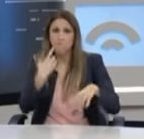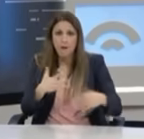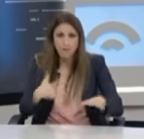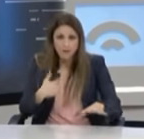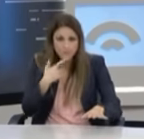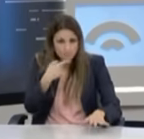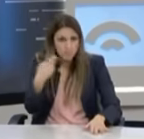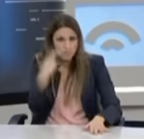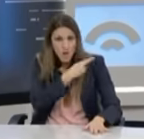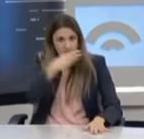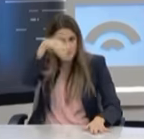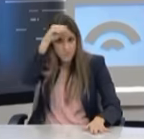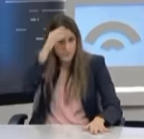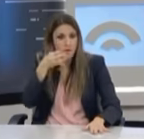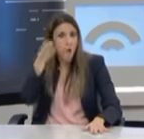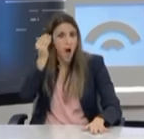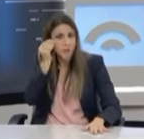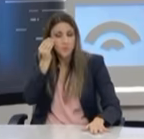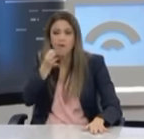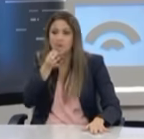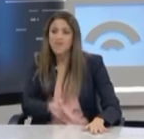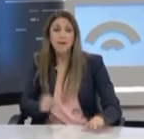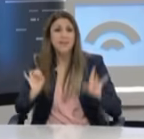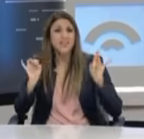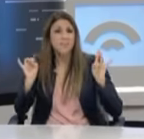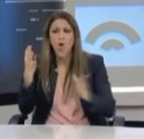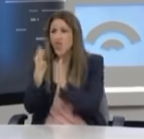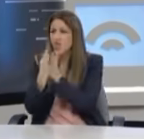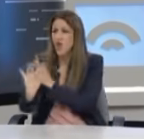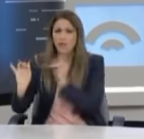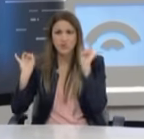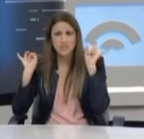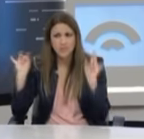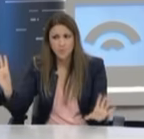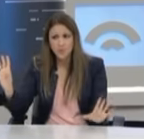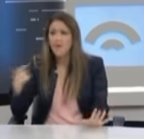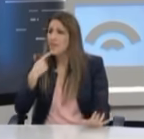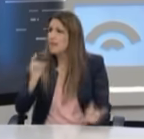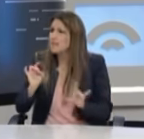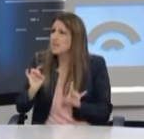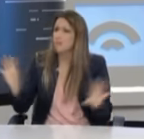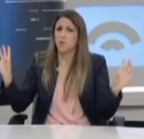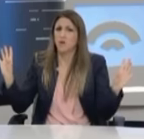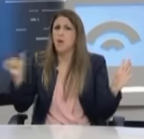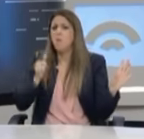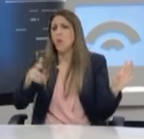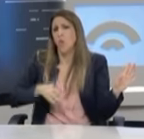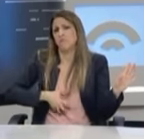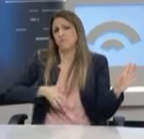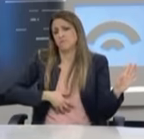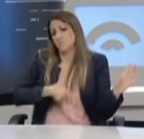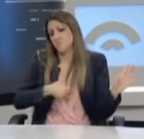σας. Δεν τον σταματήσατε, δεν τον διορθώσατε, δεν αγαραχτήσατε. Μόνο